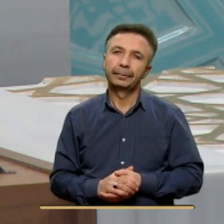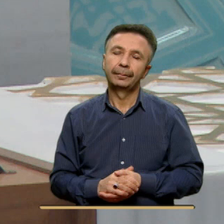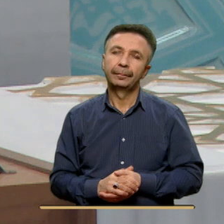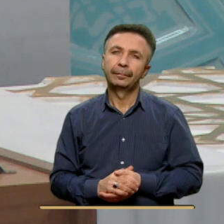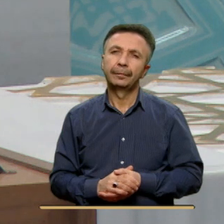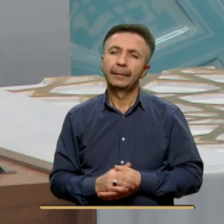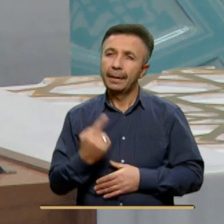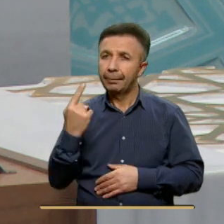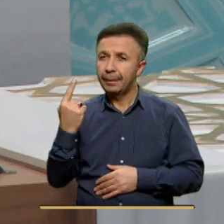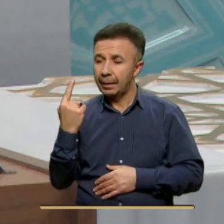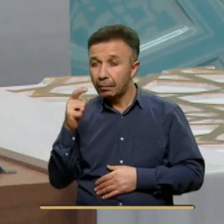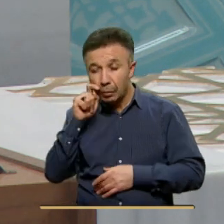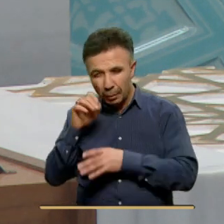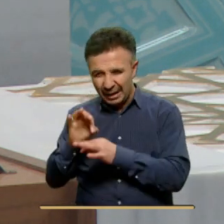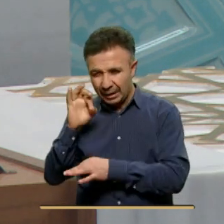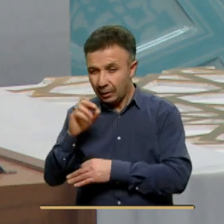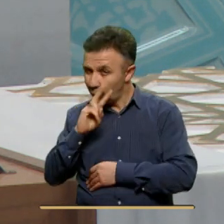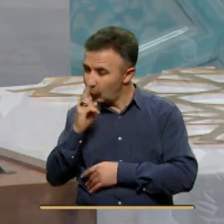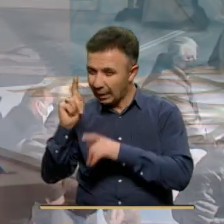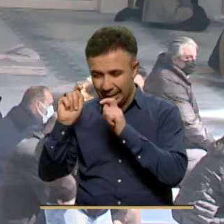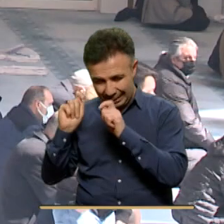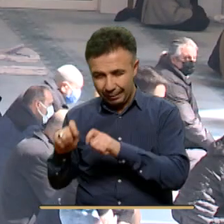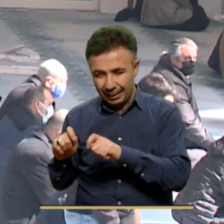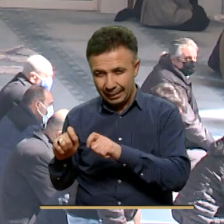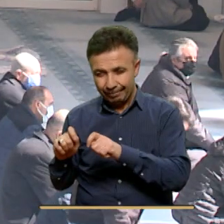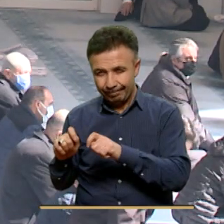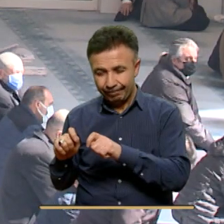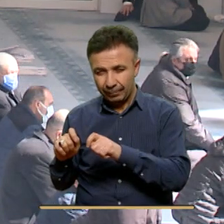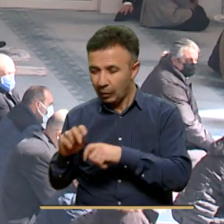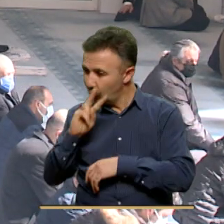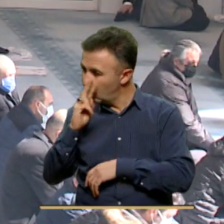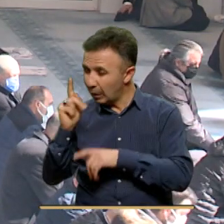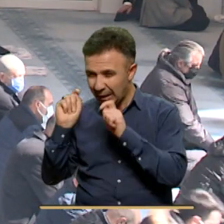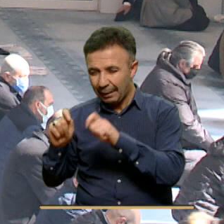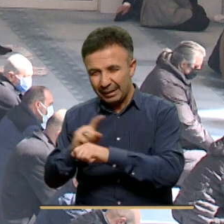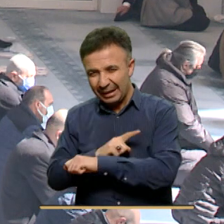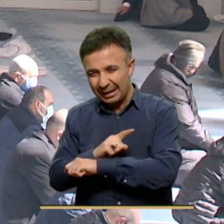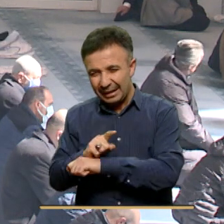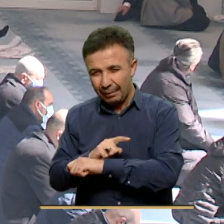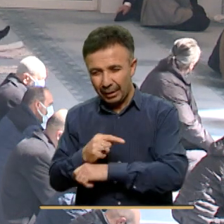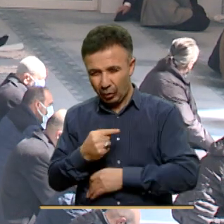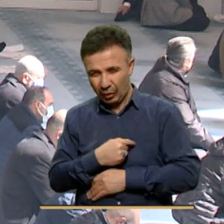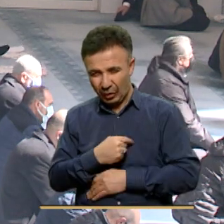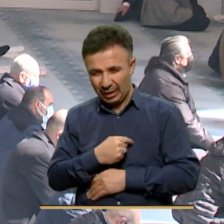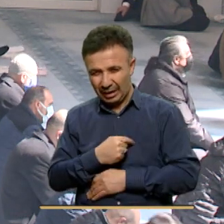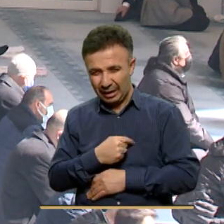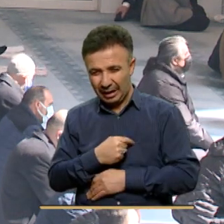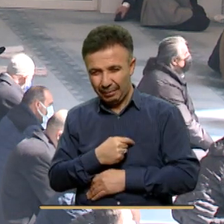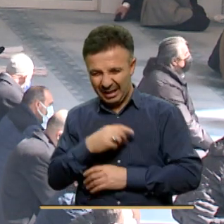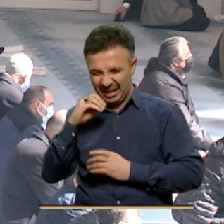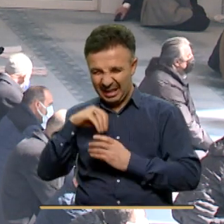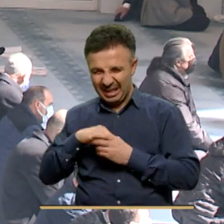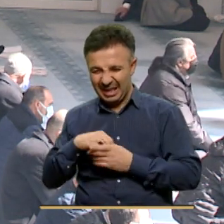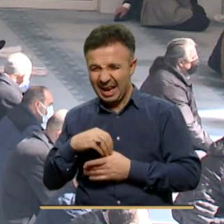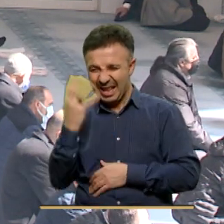Bir mümin günah işler. Günah işlediği zaman onun kalbinde siyah bir nokta